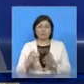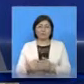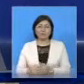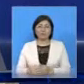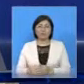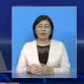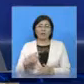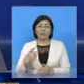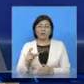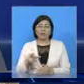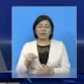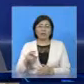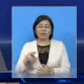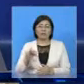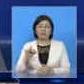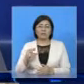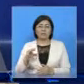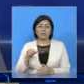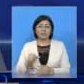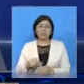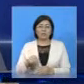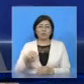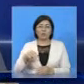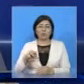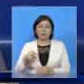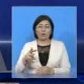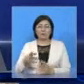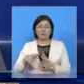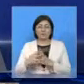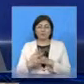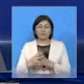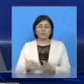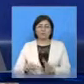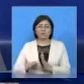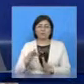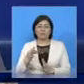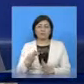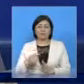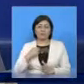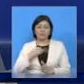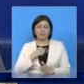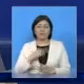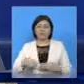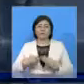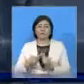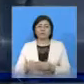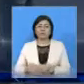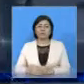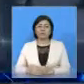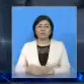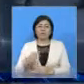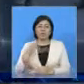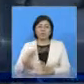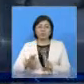И по 1 кандидату в Токмансайский и Ушкудукский сельские округа выдвинуты путем самовыдвижения.